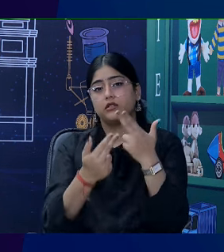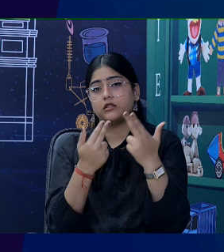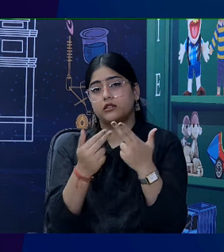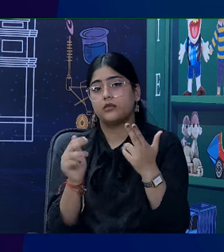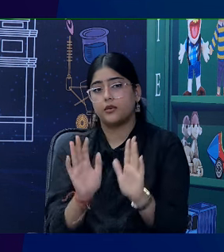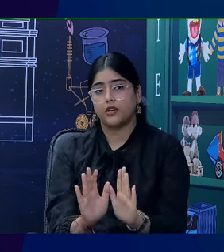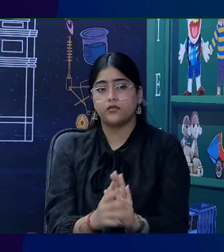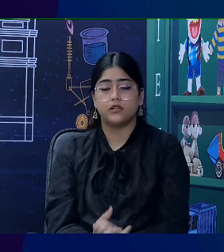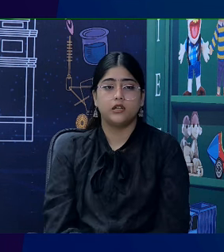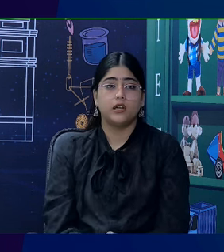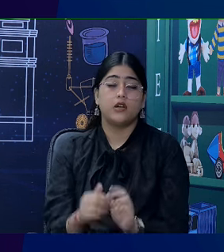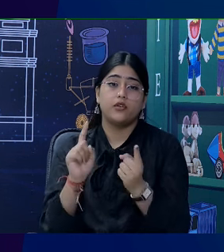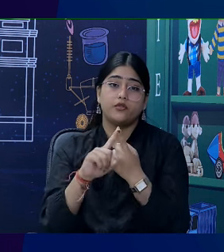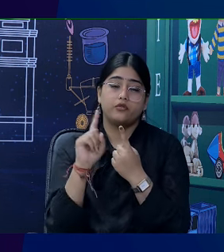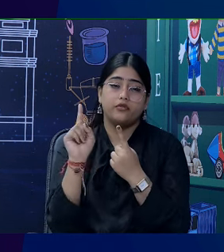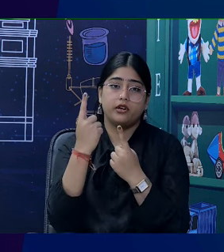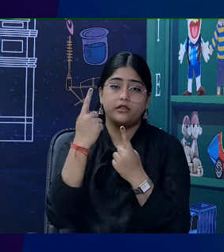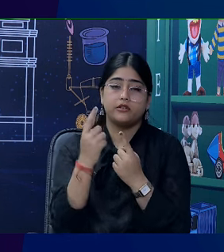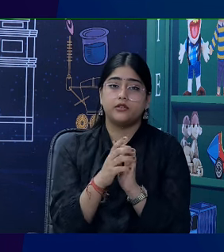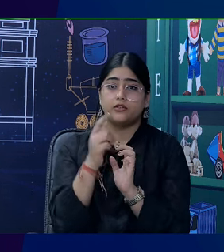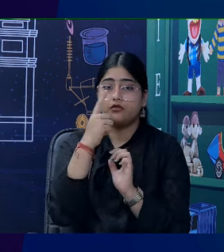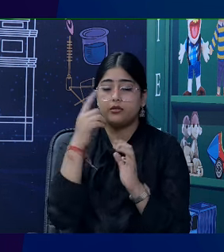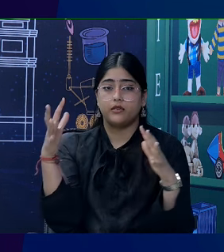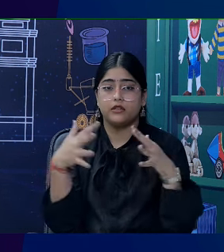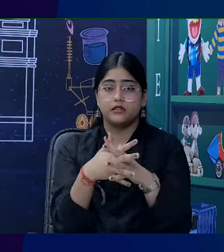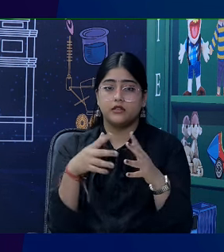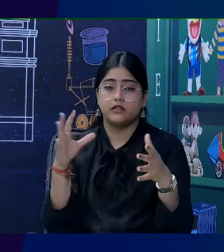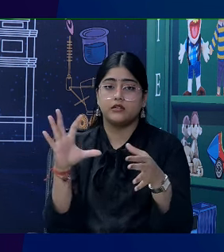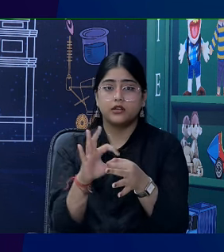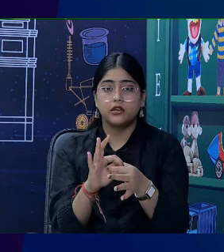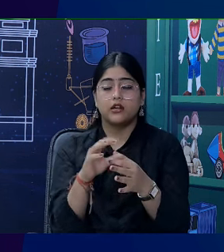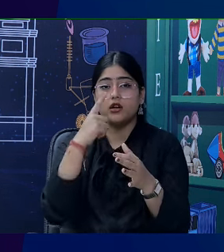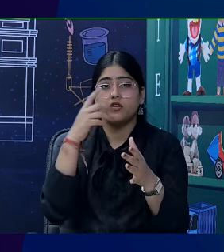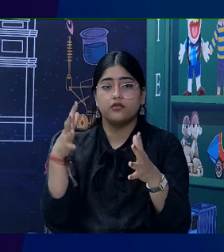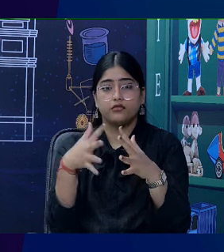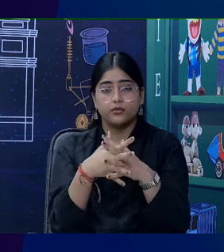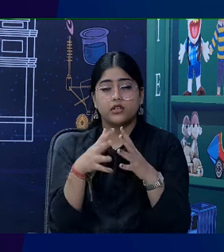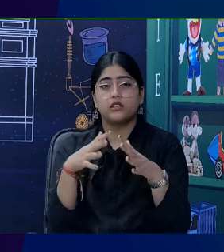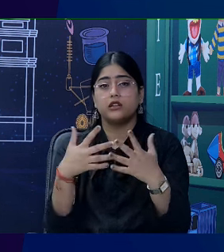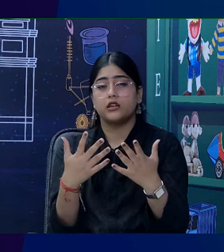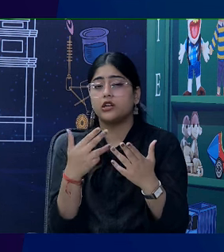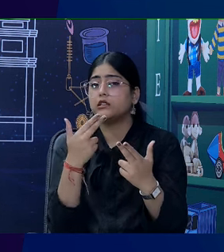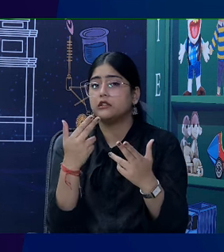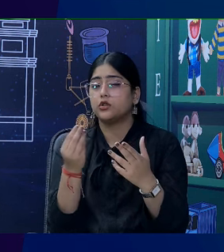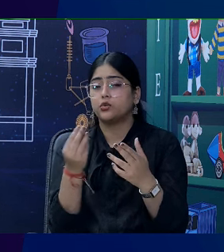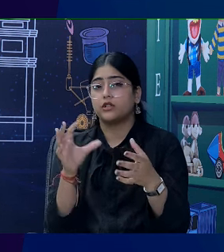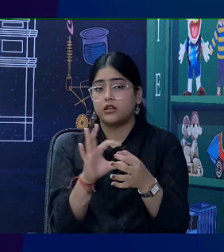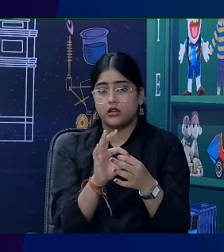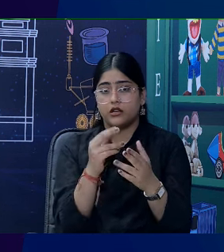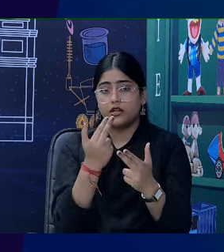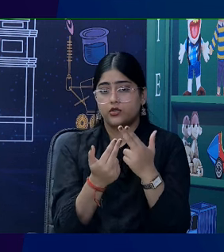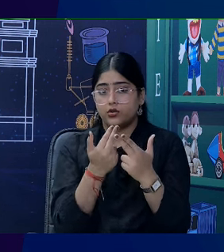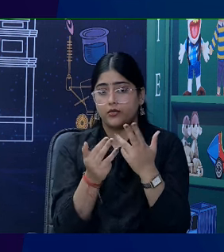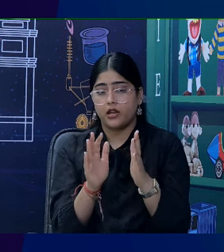एक और चीज है कि वमस के बारे में स्त्री के बारे में स्त्रियों का भी थोड़ा बहुत इसमें रोल रहा है मतलब कहानियों में उनका चित्रण रहा है वो